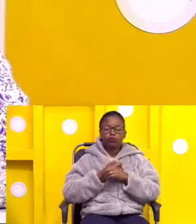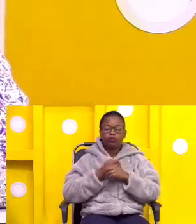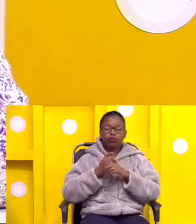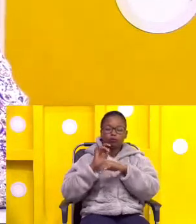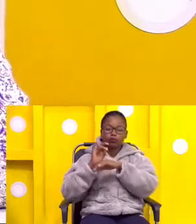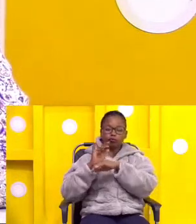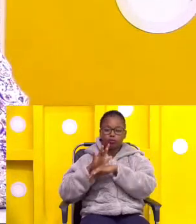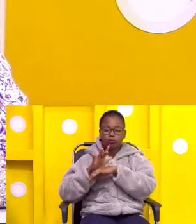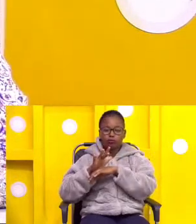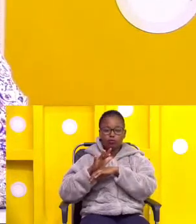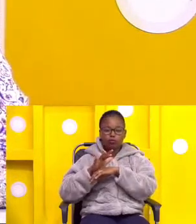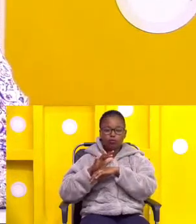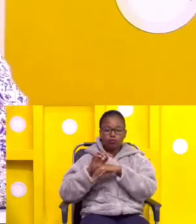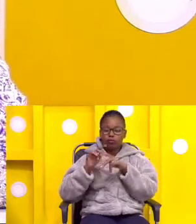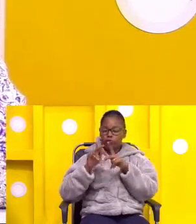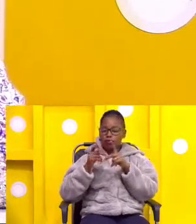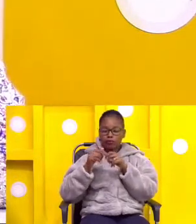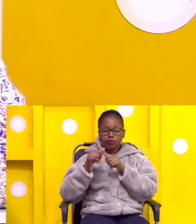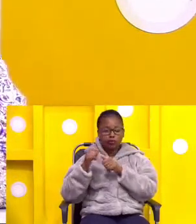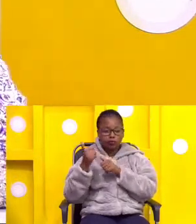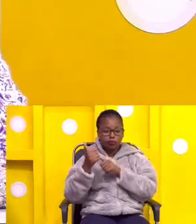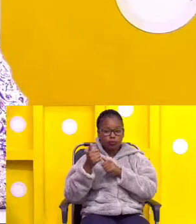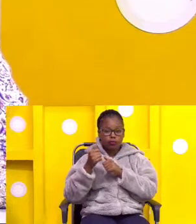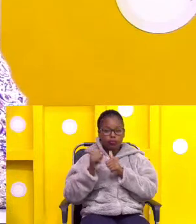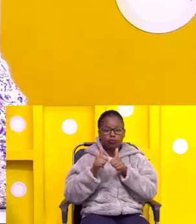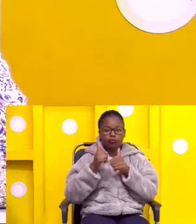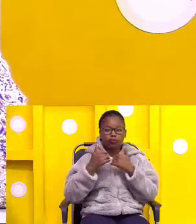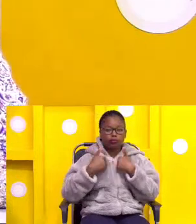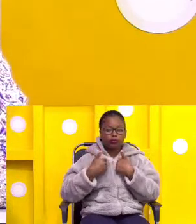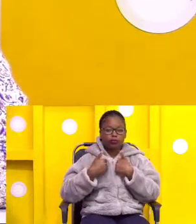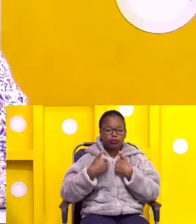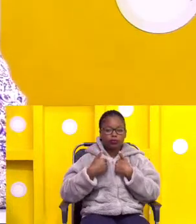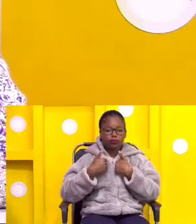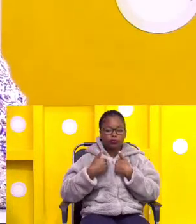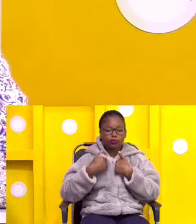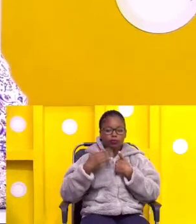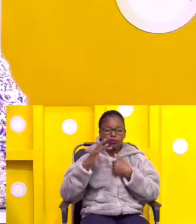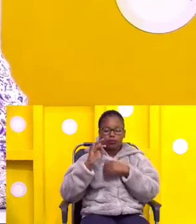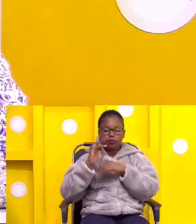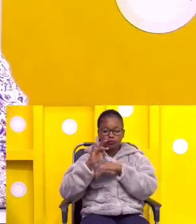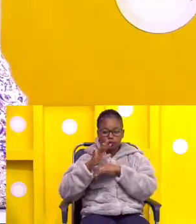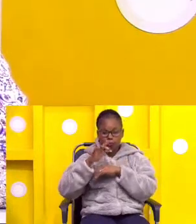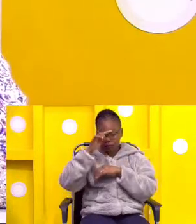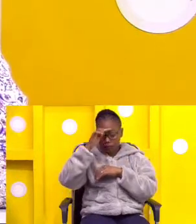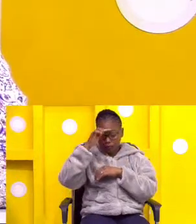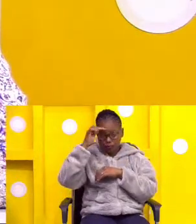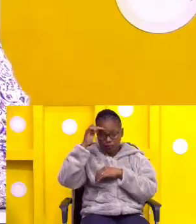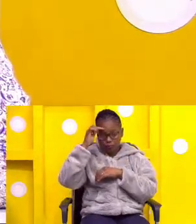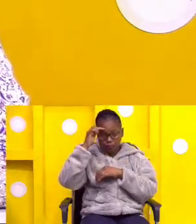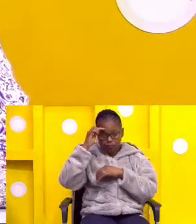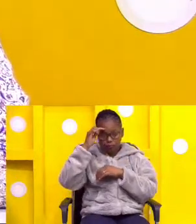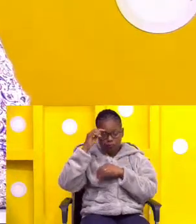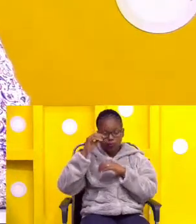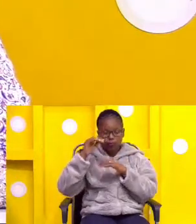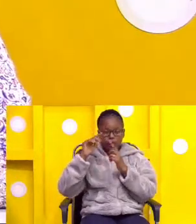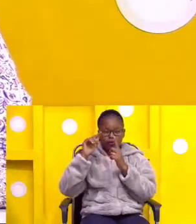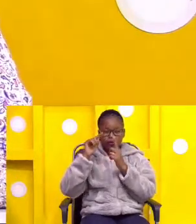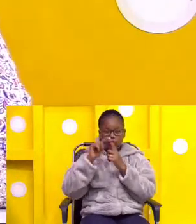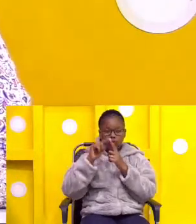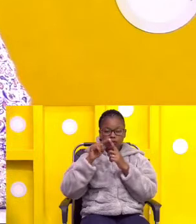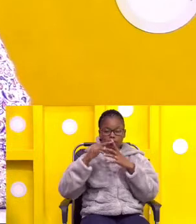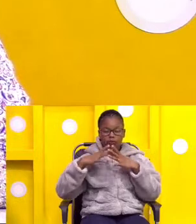nawe ũgatũmwo na kũu ũtũmĩtwo, ũcio ũngĩ agatũmwo na kũu atũmĩtwo, na tũtũmagwo nĩgetha tũkinyie ndũmĩrĩri ya Jesu